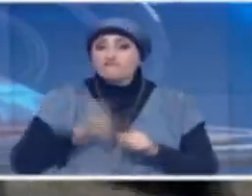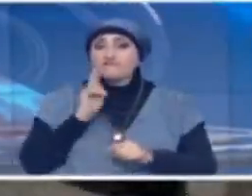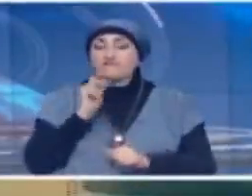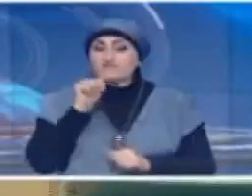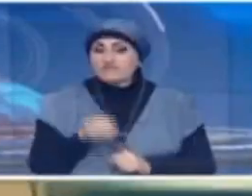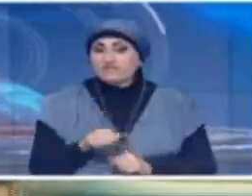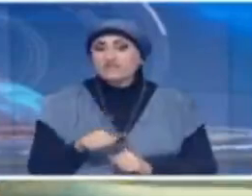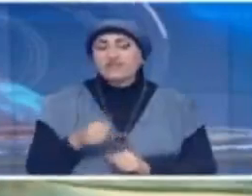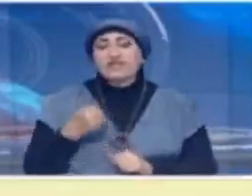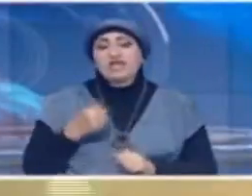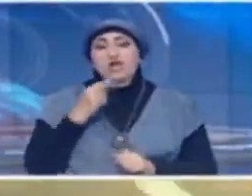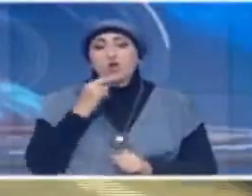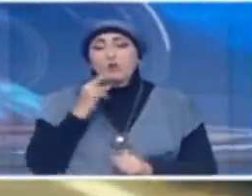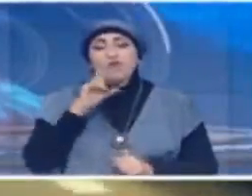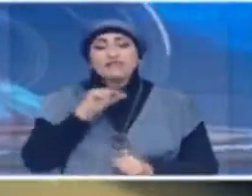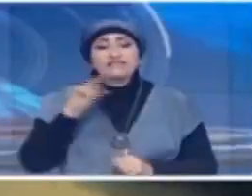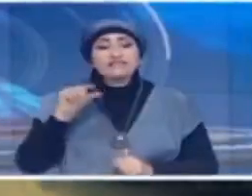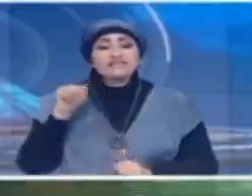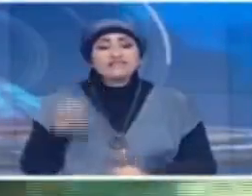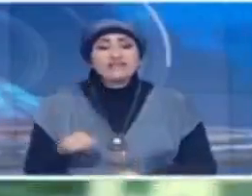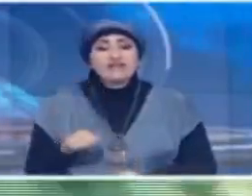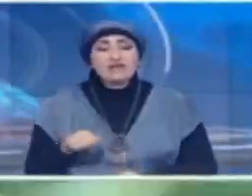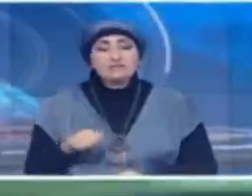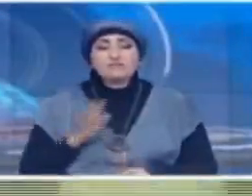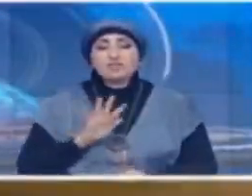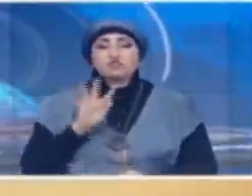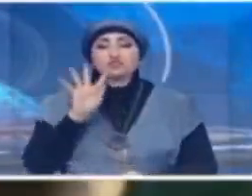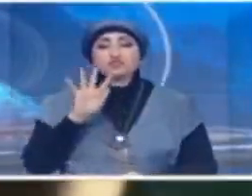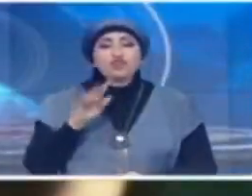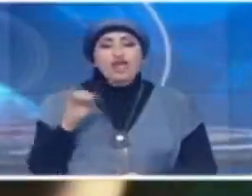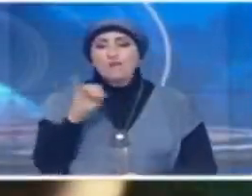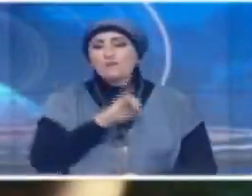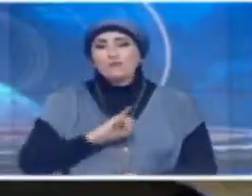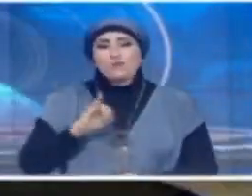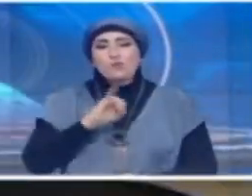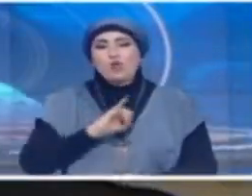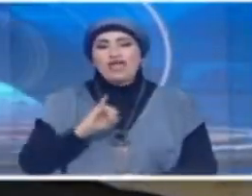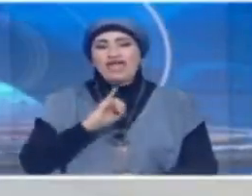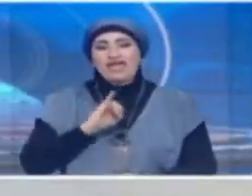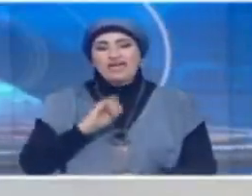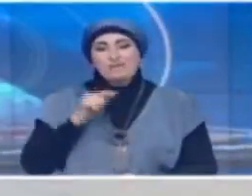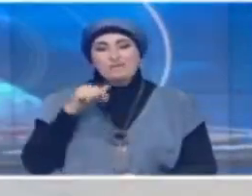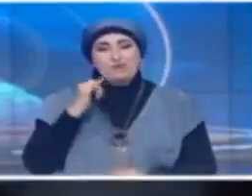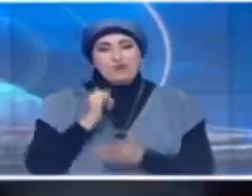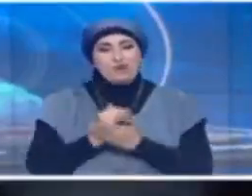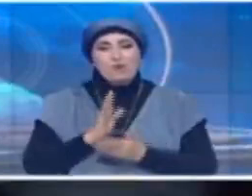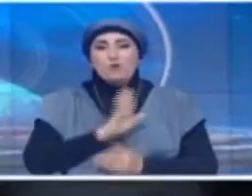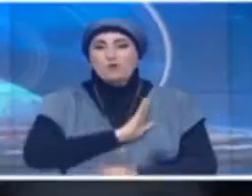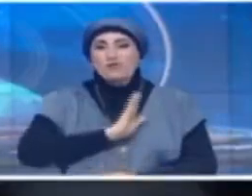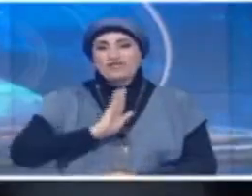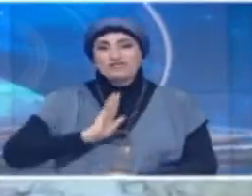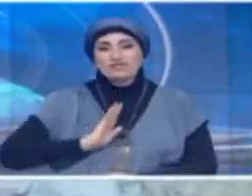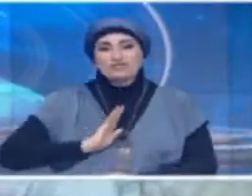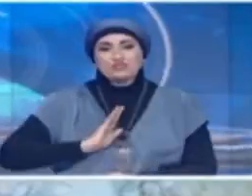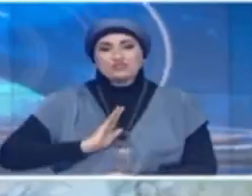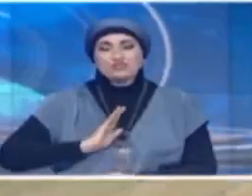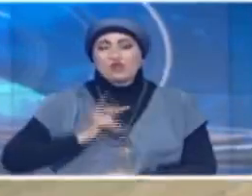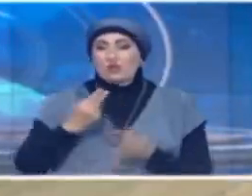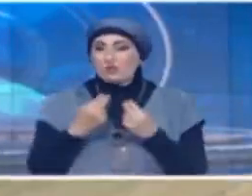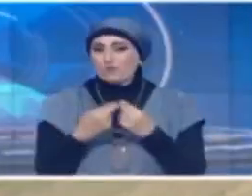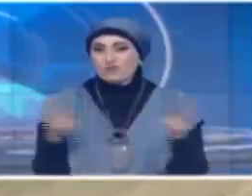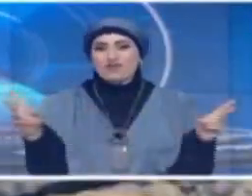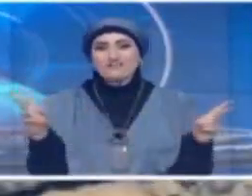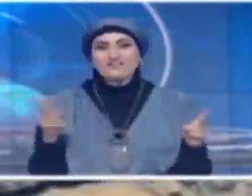الايديولوجيه المتطرفه، وبالتالي كان الشعب له الصوت وكانت القوات المسلحه المصريه لها الاستجابه،